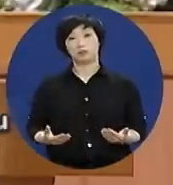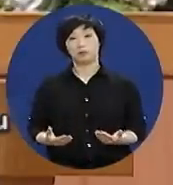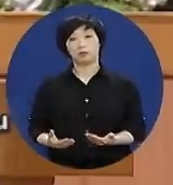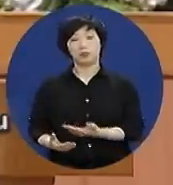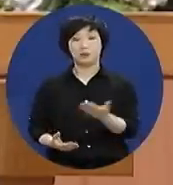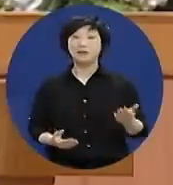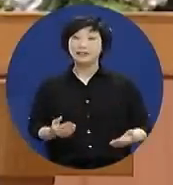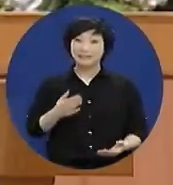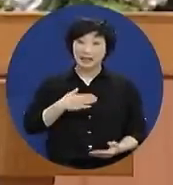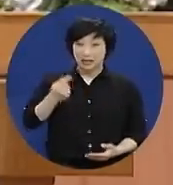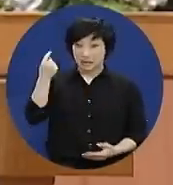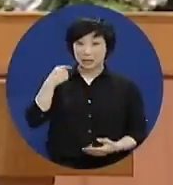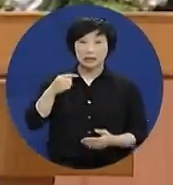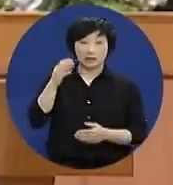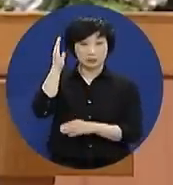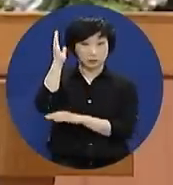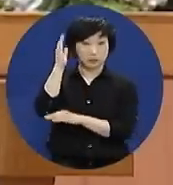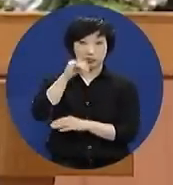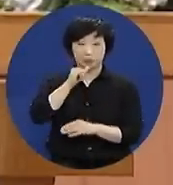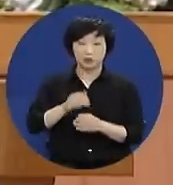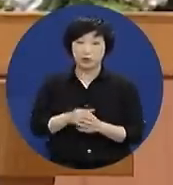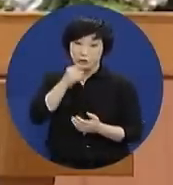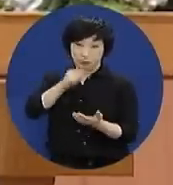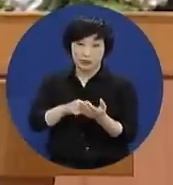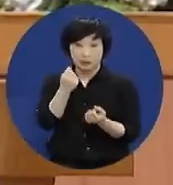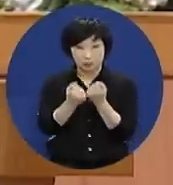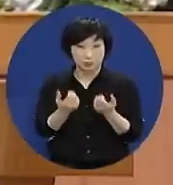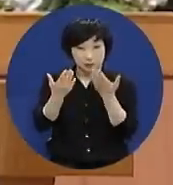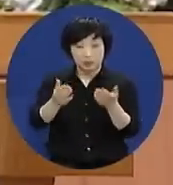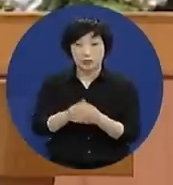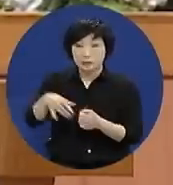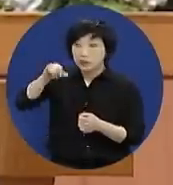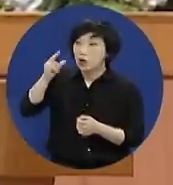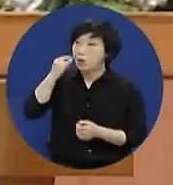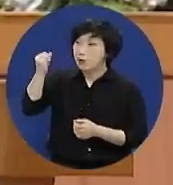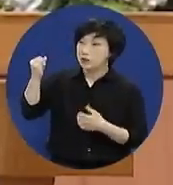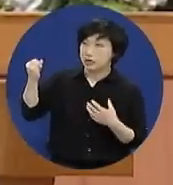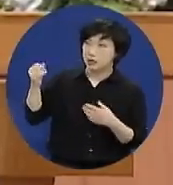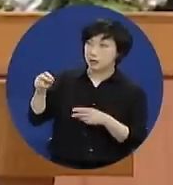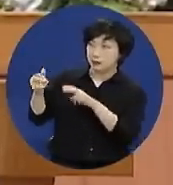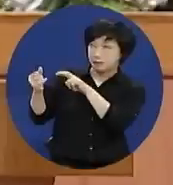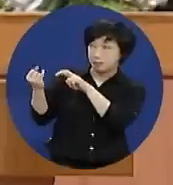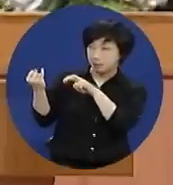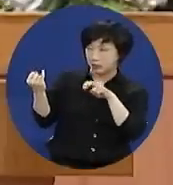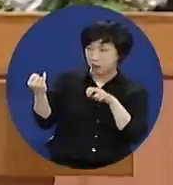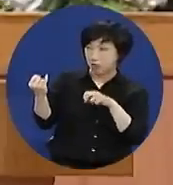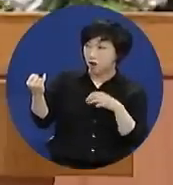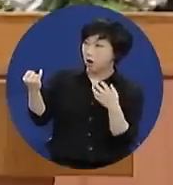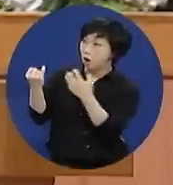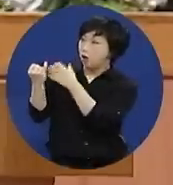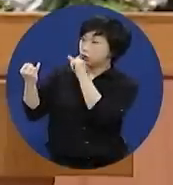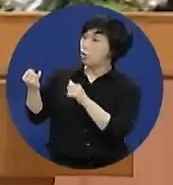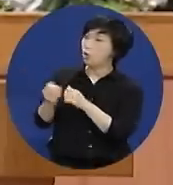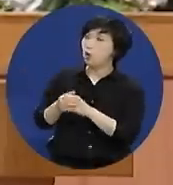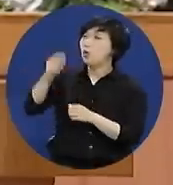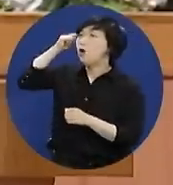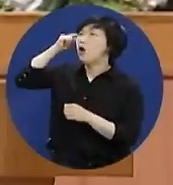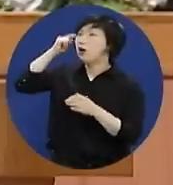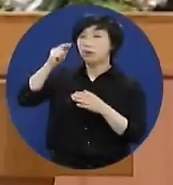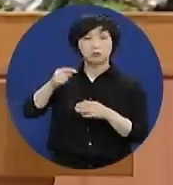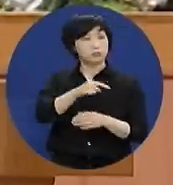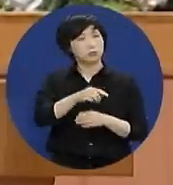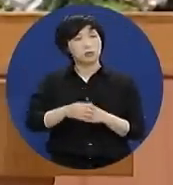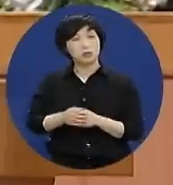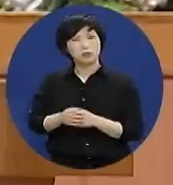ます先ほども言ったように簡単に言うと嫁が姑に悪口を行ったり口